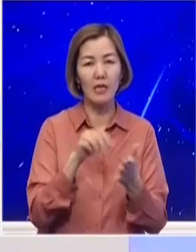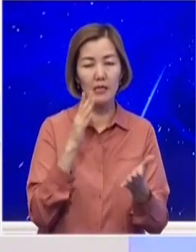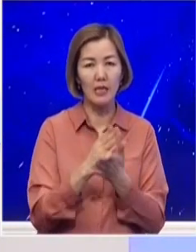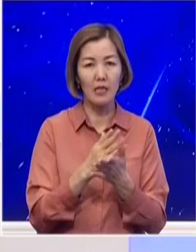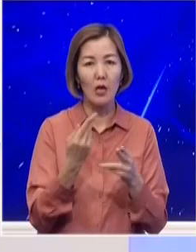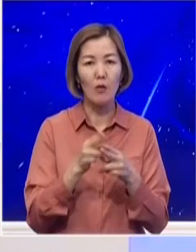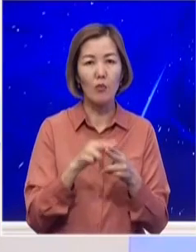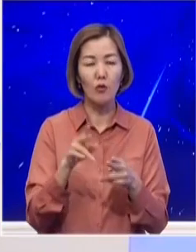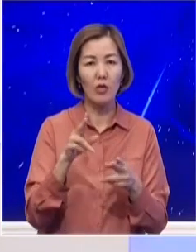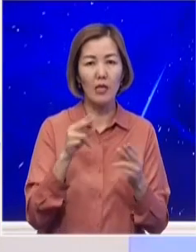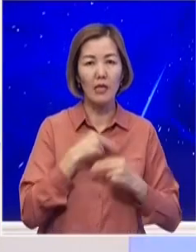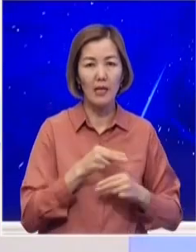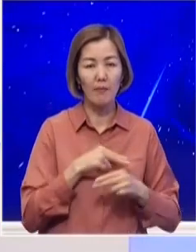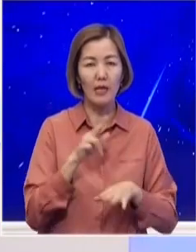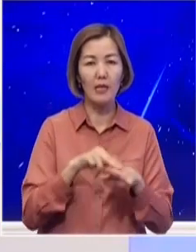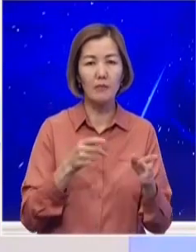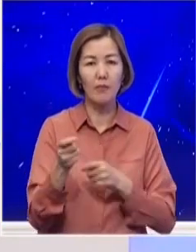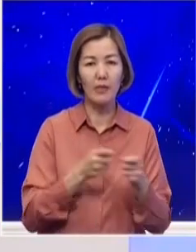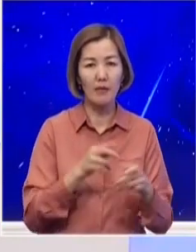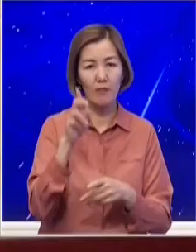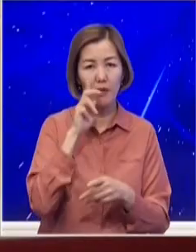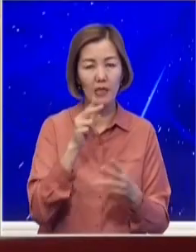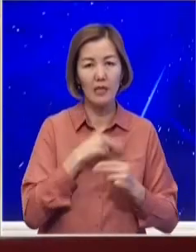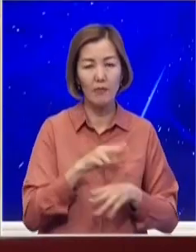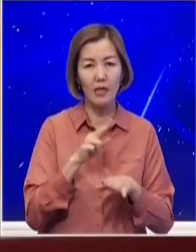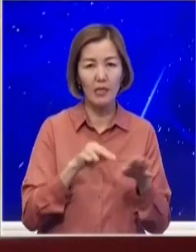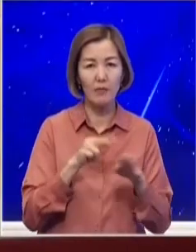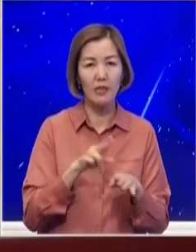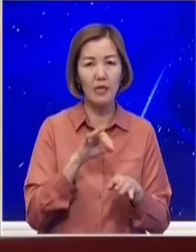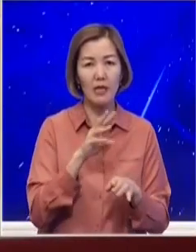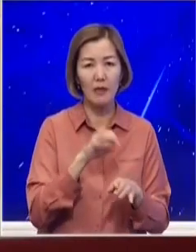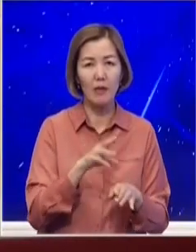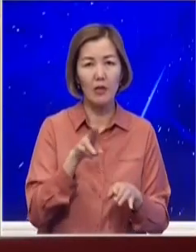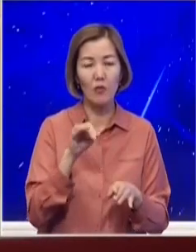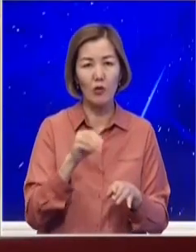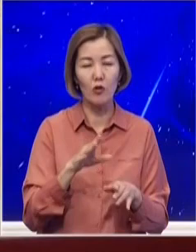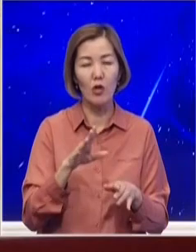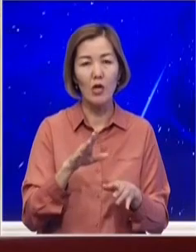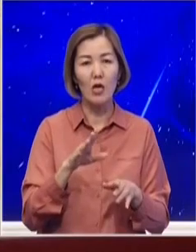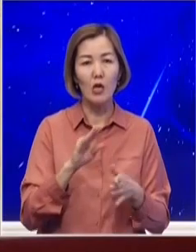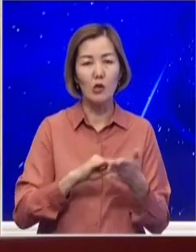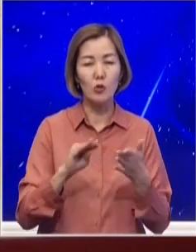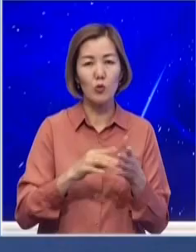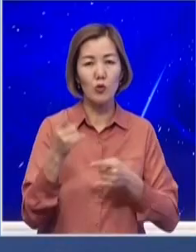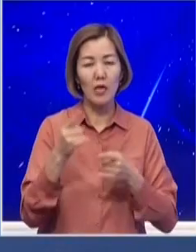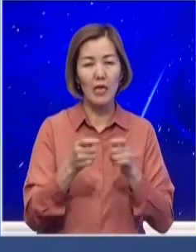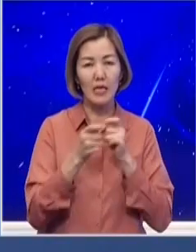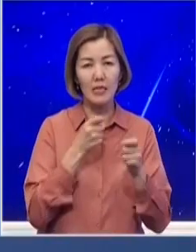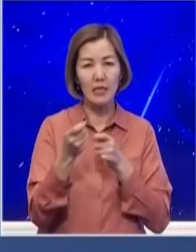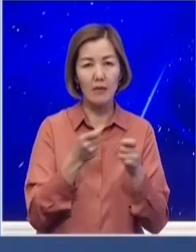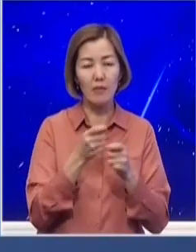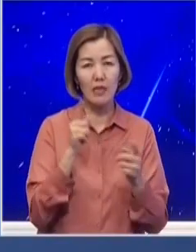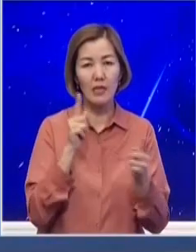субъектілері қатыса алады. Бұл туралы Еңбек инспекция басқармасының мемлекеттік еңбек инспекторы Ермек Дәулетұлы бақ өкілдерімен кездесуінде